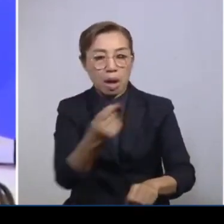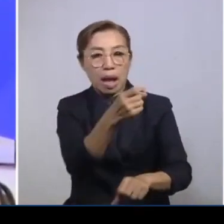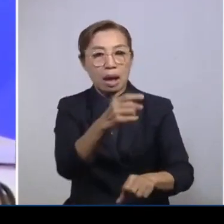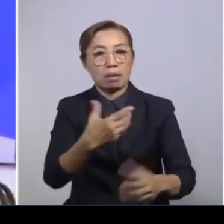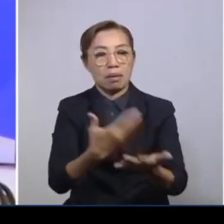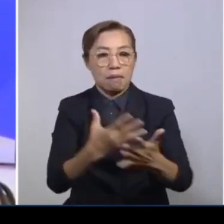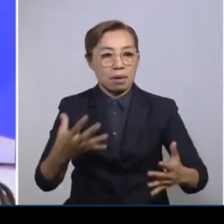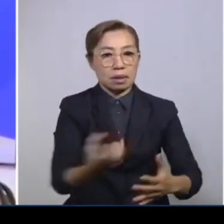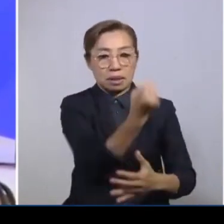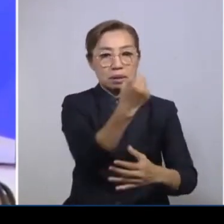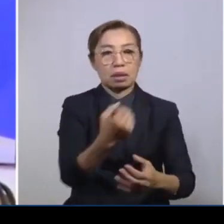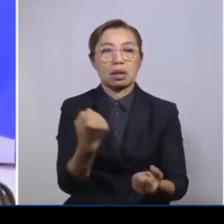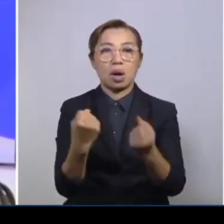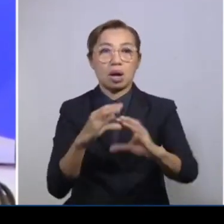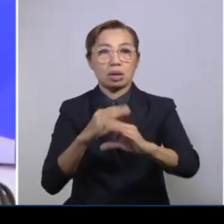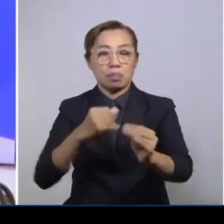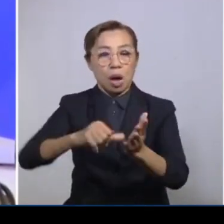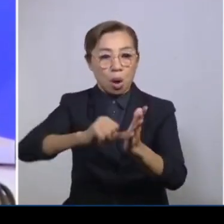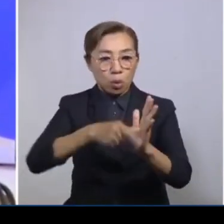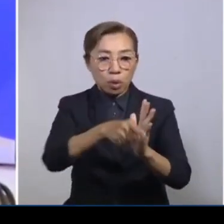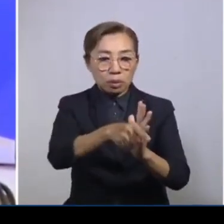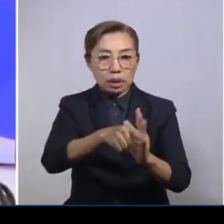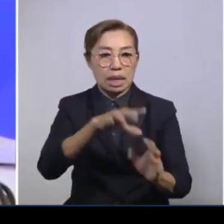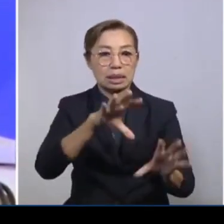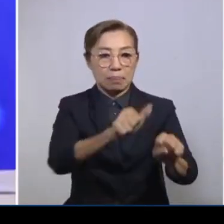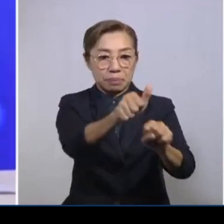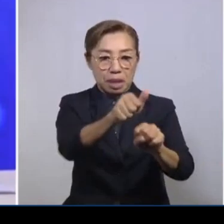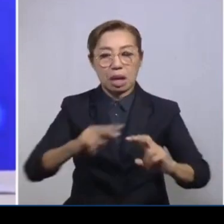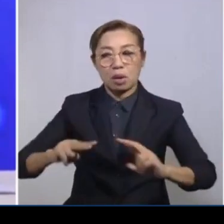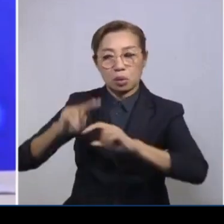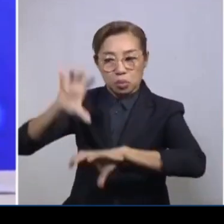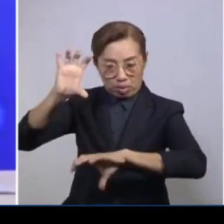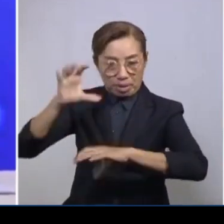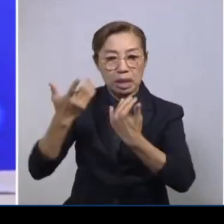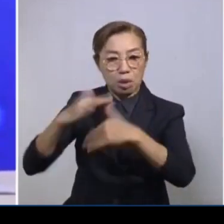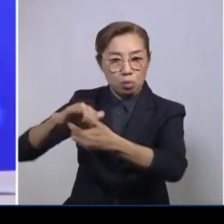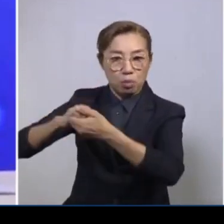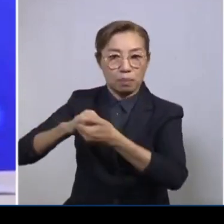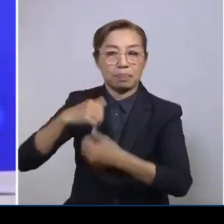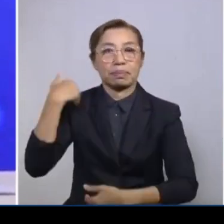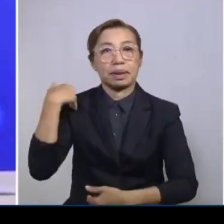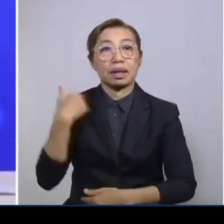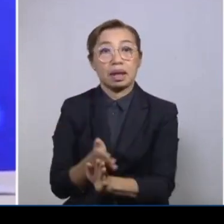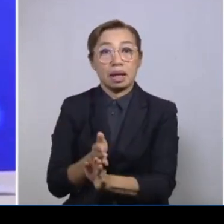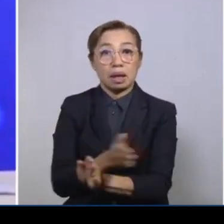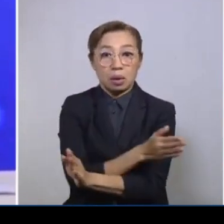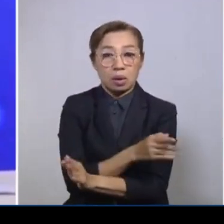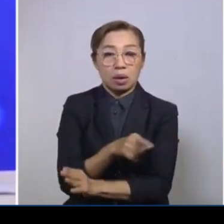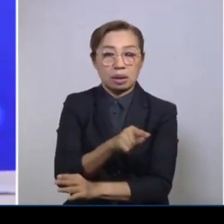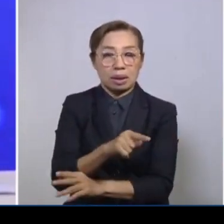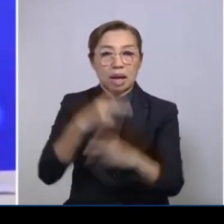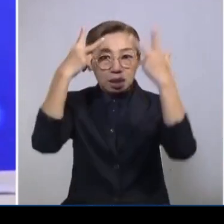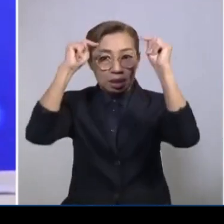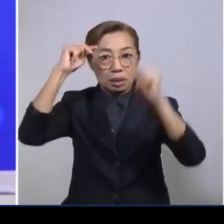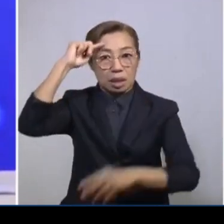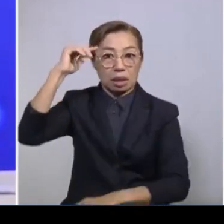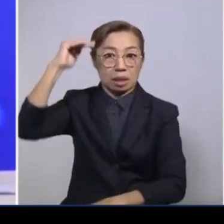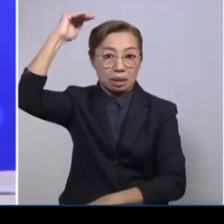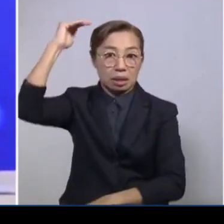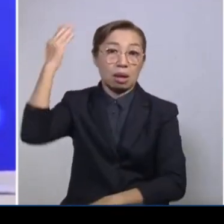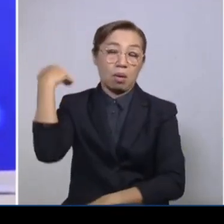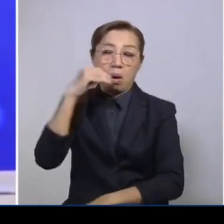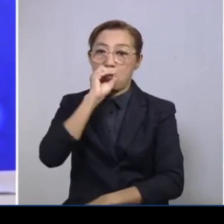ทั้งประสานงานกับกระทรวงมหาดไทยและหน่วยงานอื่นๆอย่างไรก็ตามนะครับก่อนหน้านี้ทางด้านของนายเศรษฐาทวีสินนายกรัฐมนต